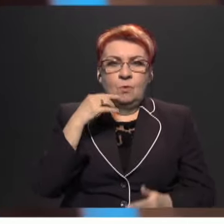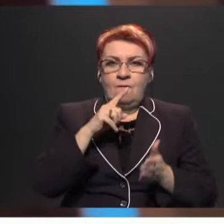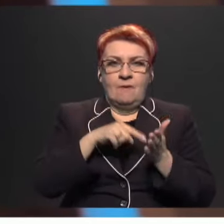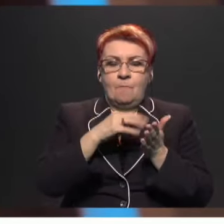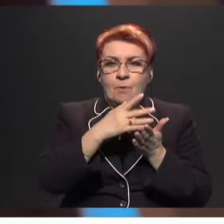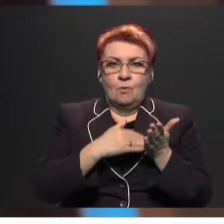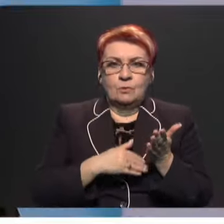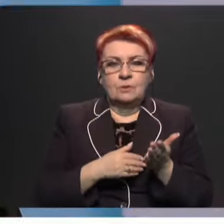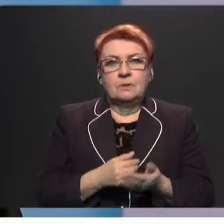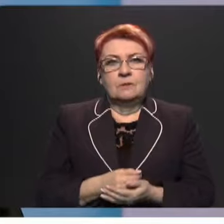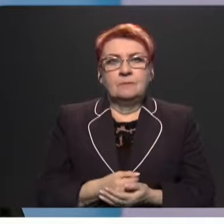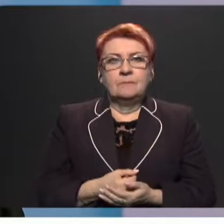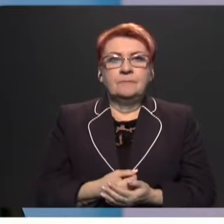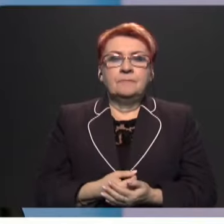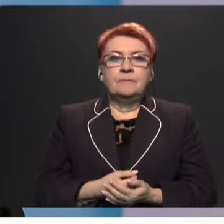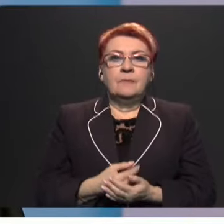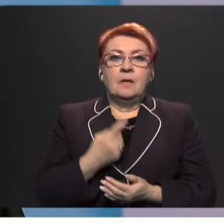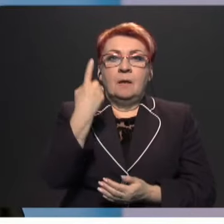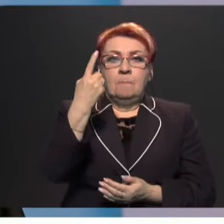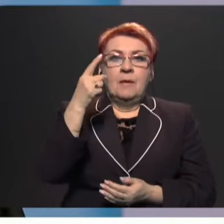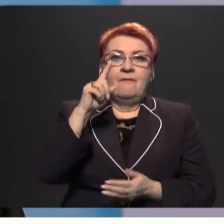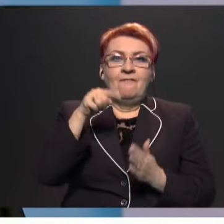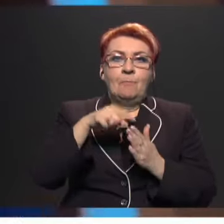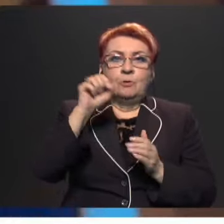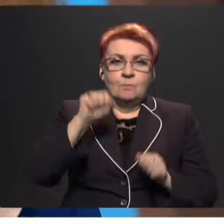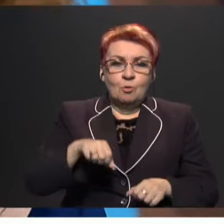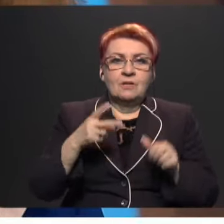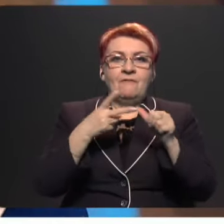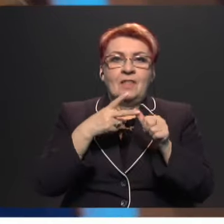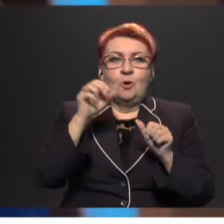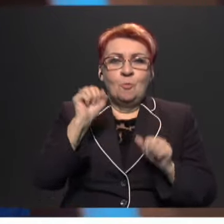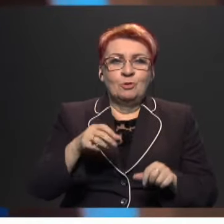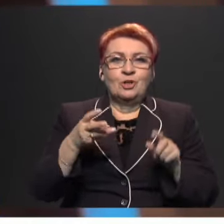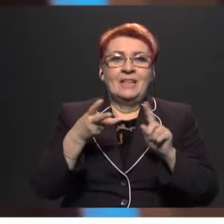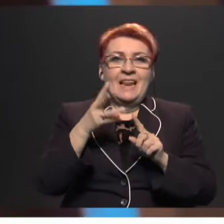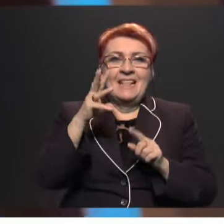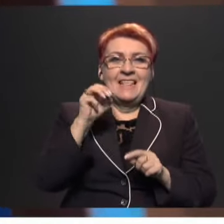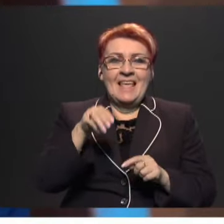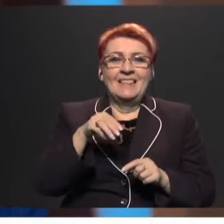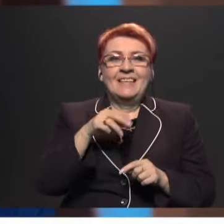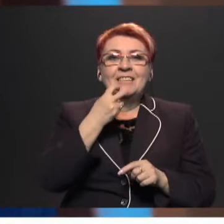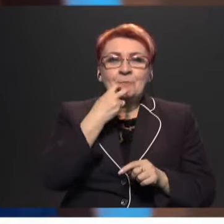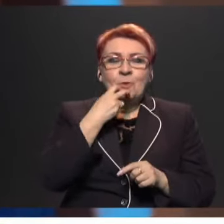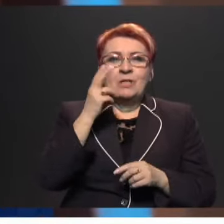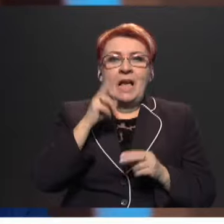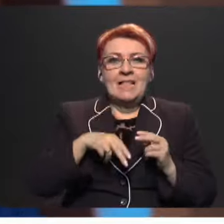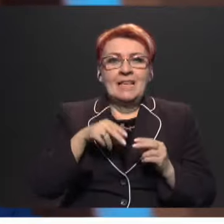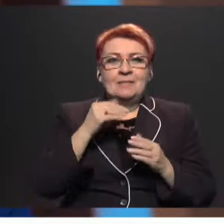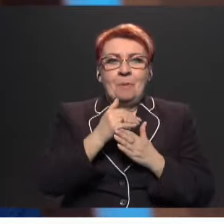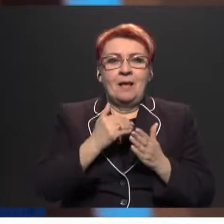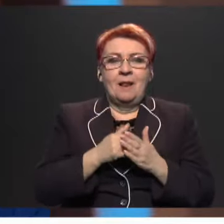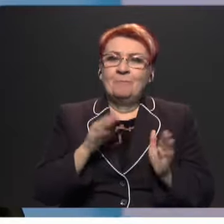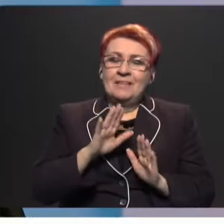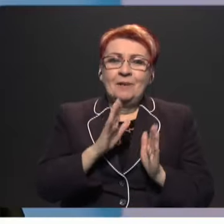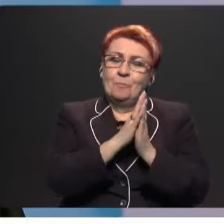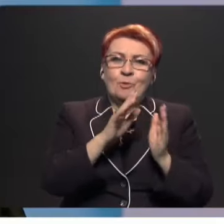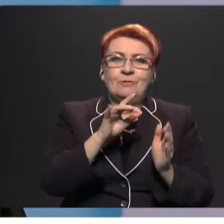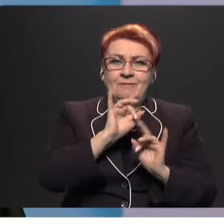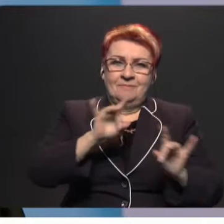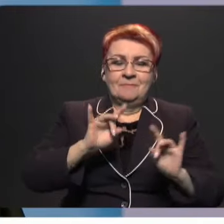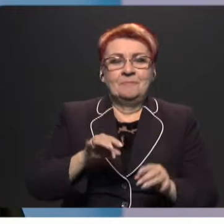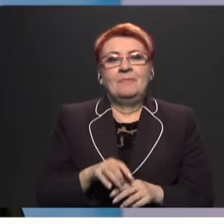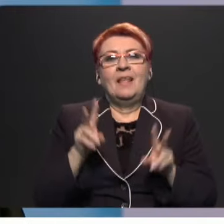второе может, третье нет. Конец программы, да? Да, следующий вопрос. Надо развить, да, тему? Да, хотелось бы. Ну, эта